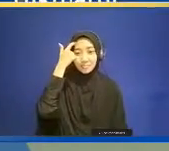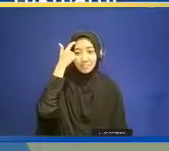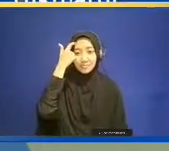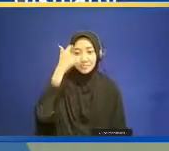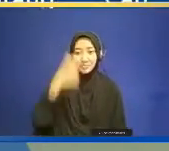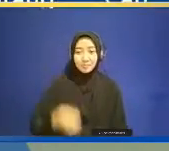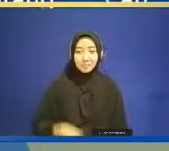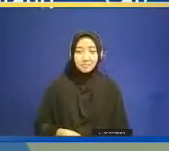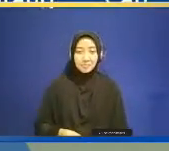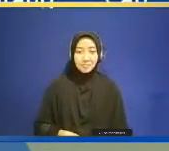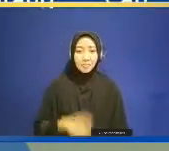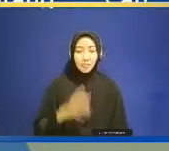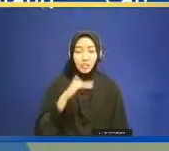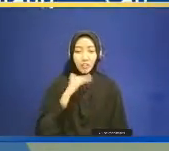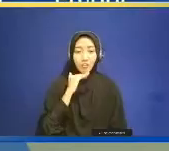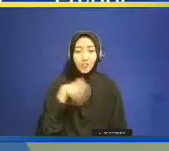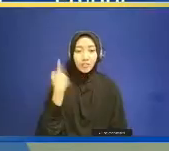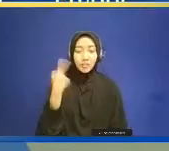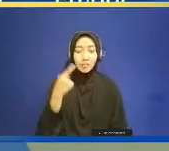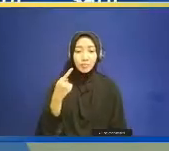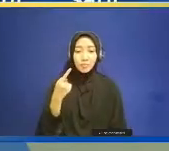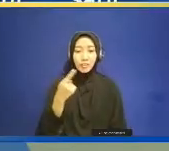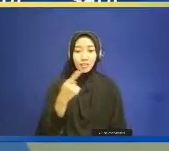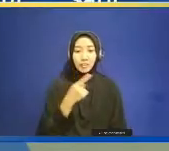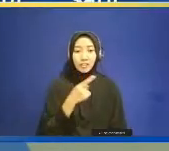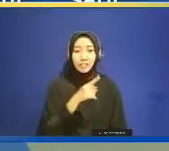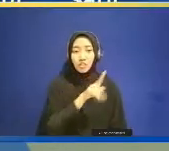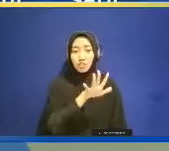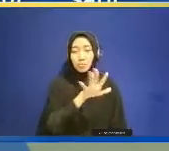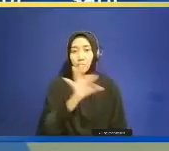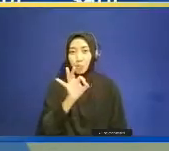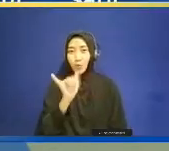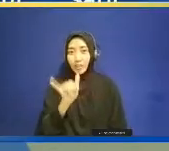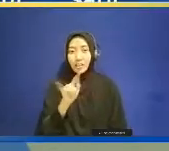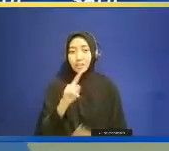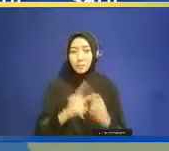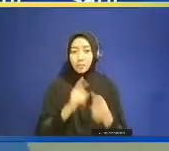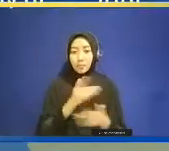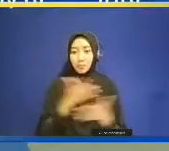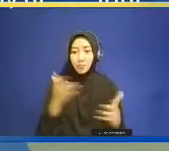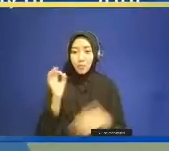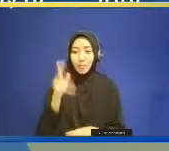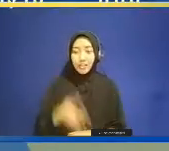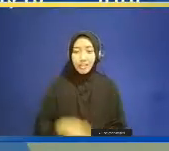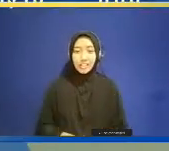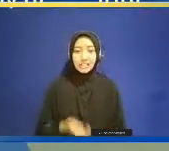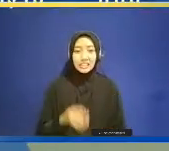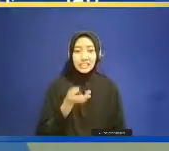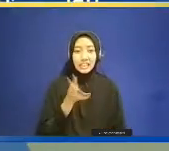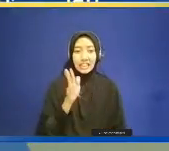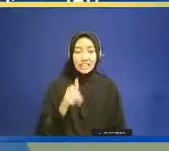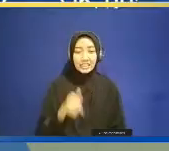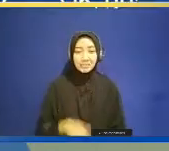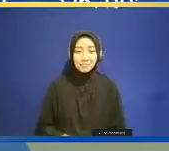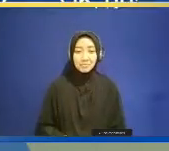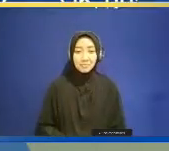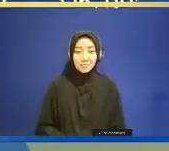Oke kita tunggu sampai pesertanya 150 ya teman-teman Oke sedikit lagi